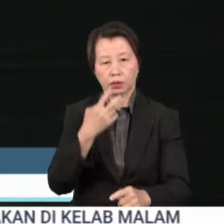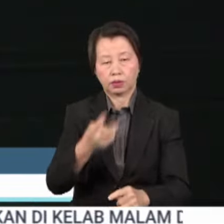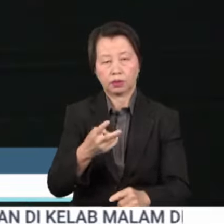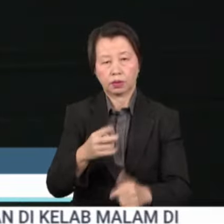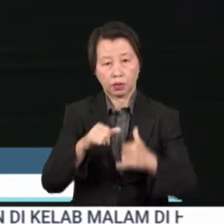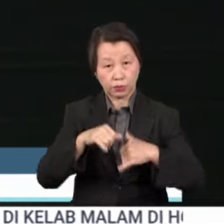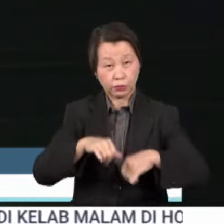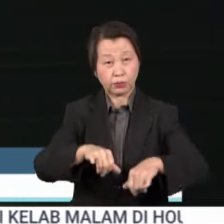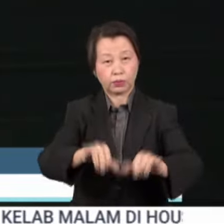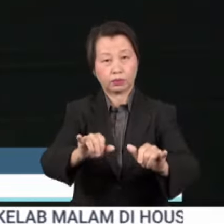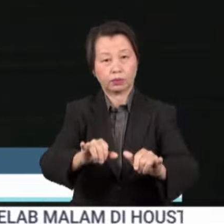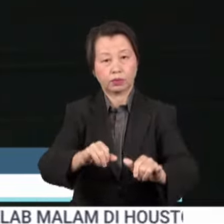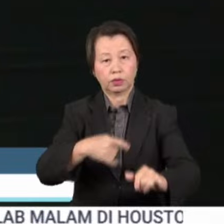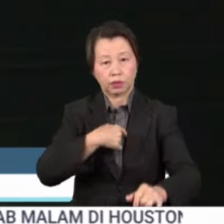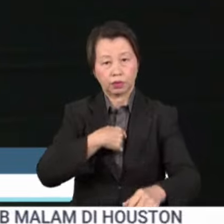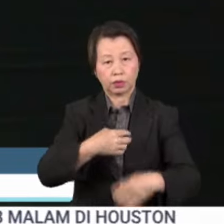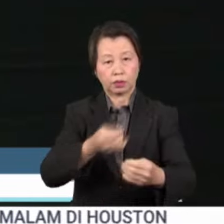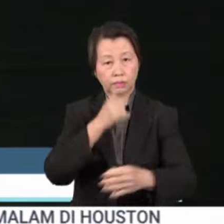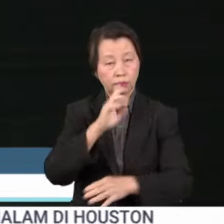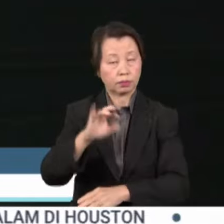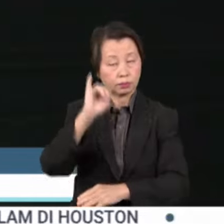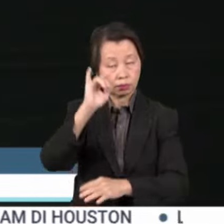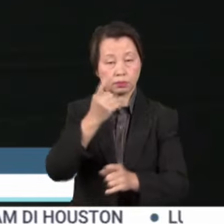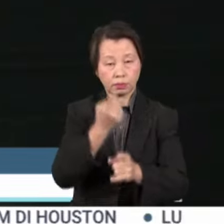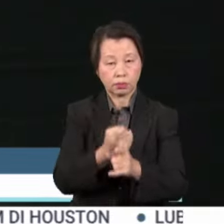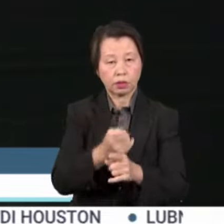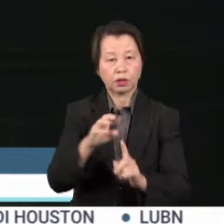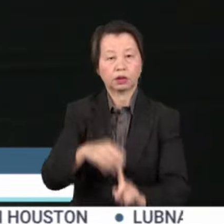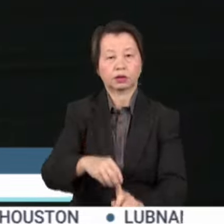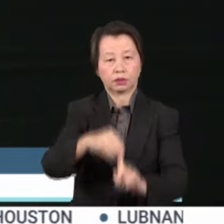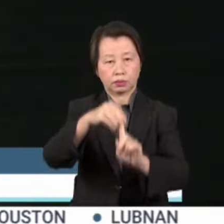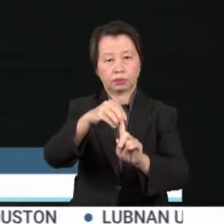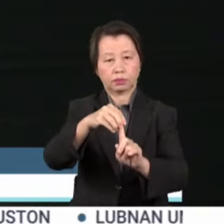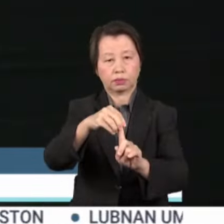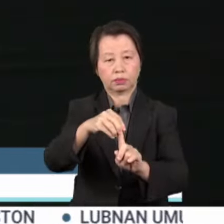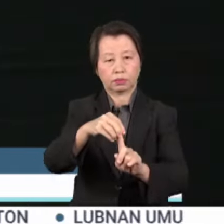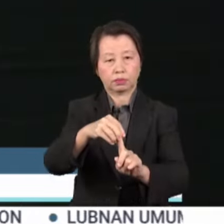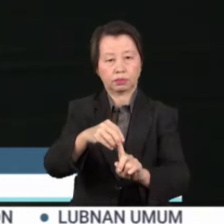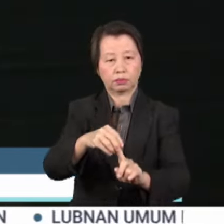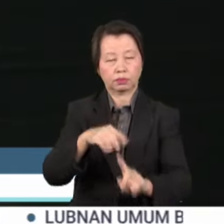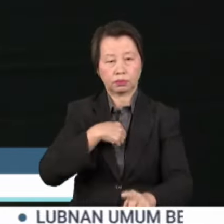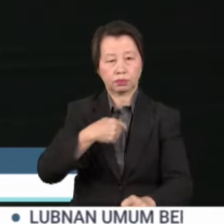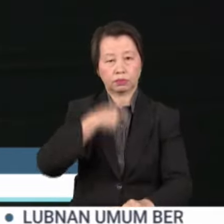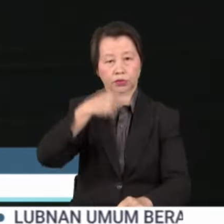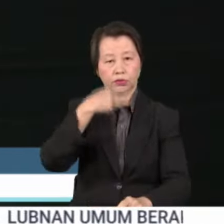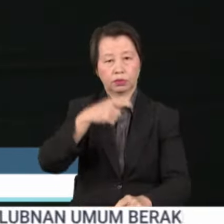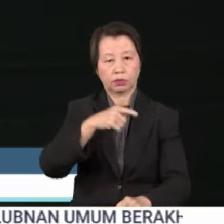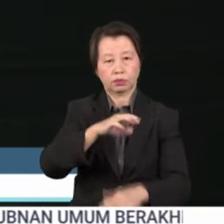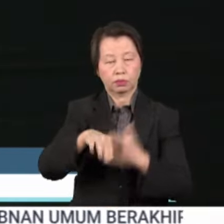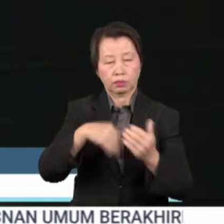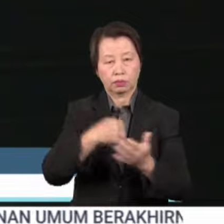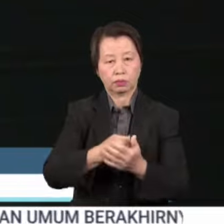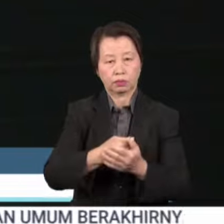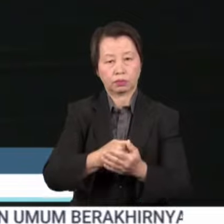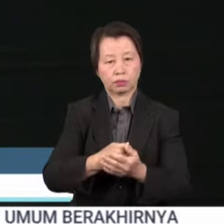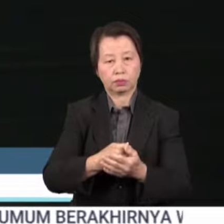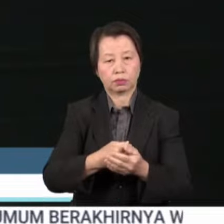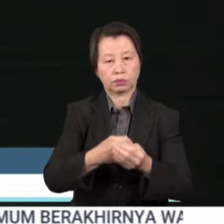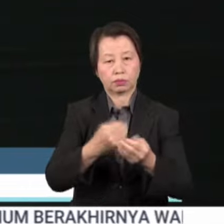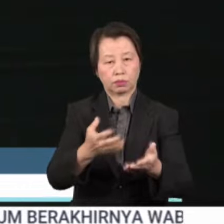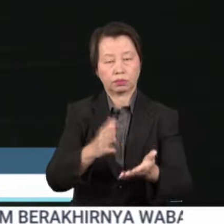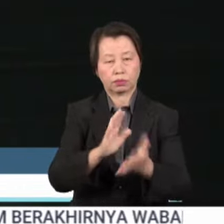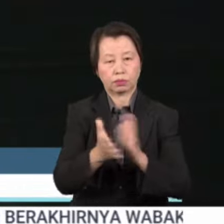diteruskan, saya bagi jaminan keutamaan saya ialah mengkaji semula supaya menaikkan gaji